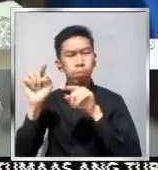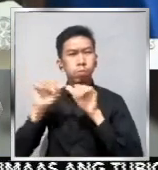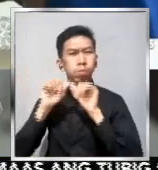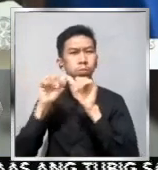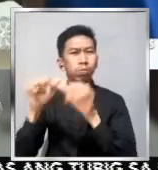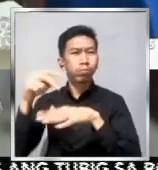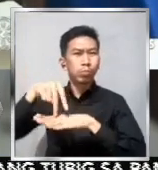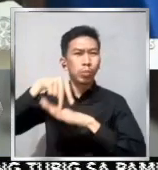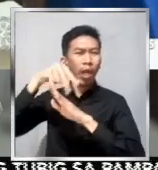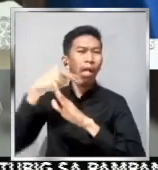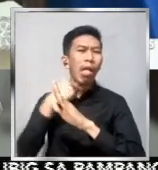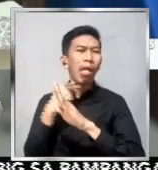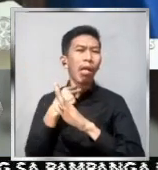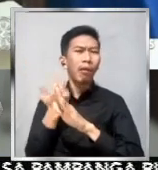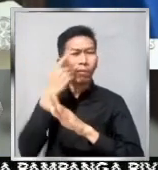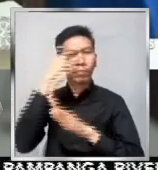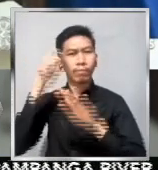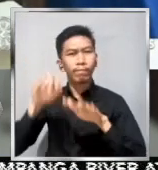yan.